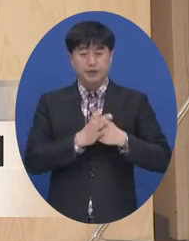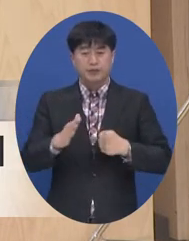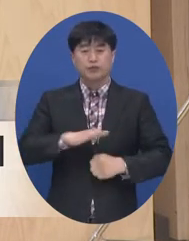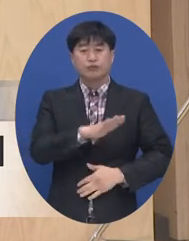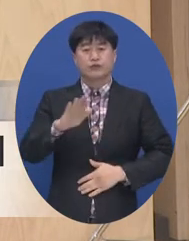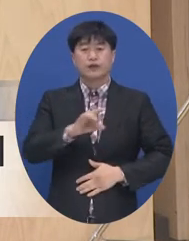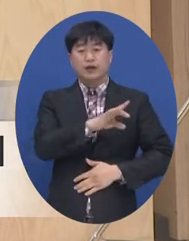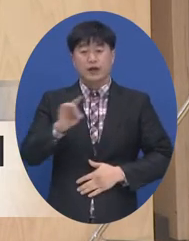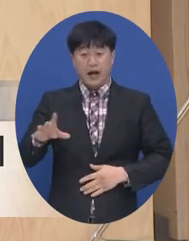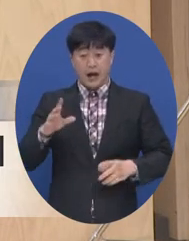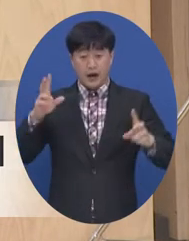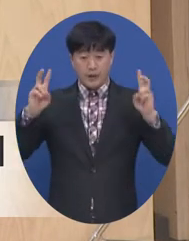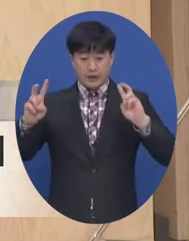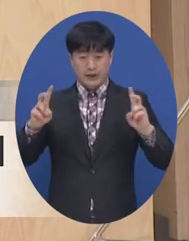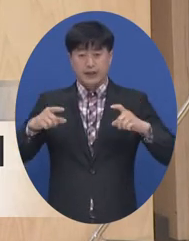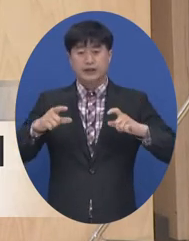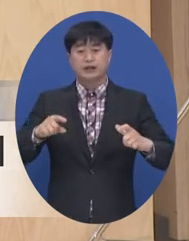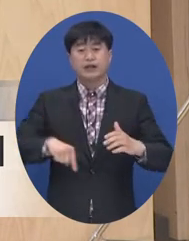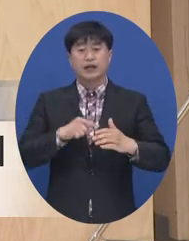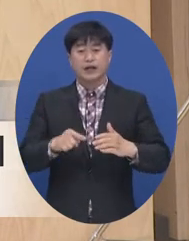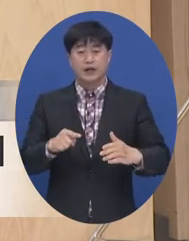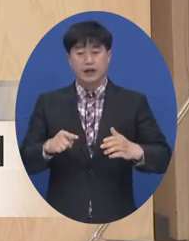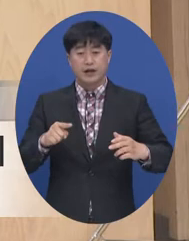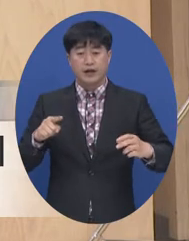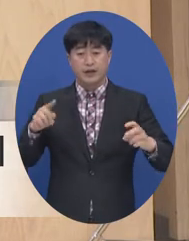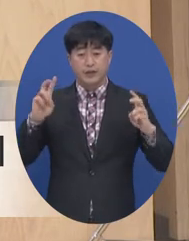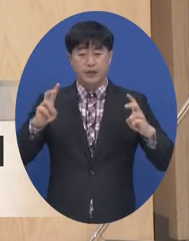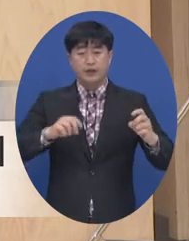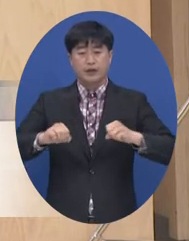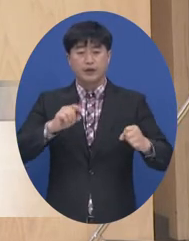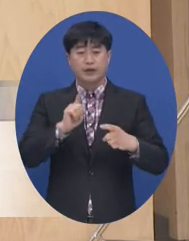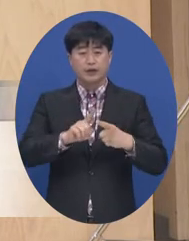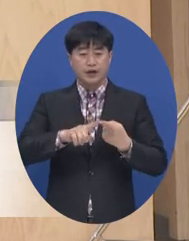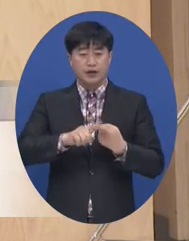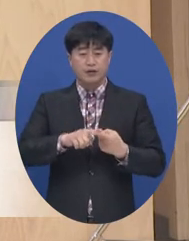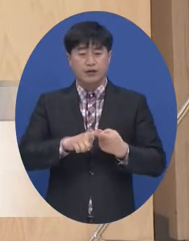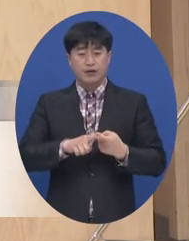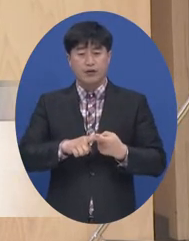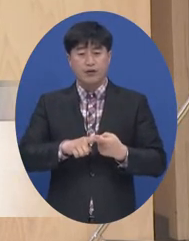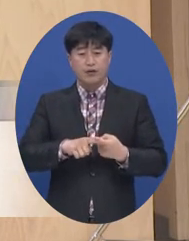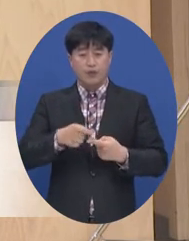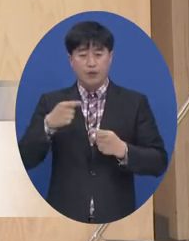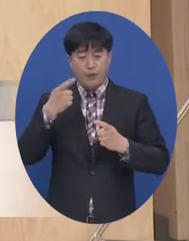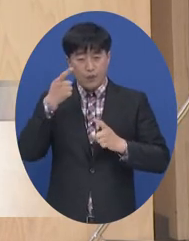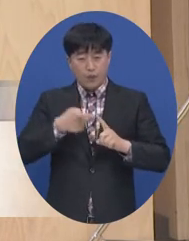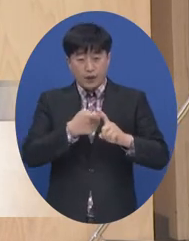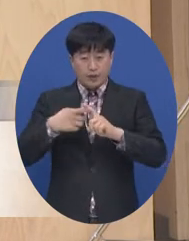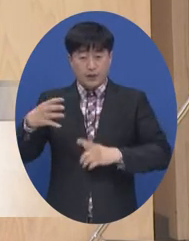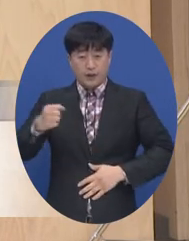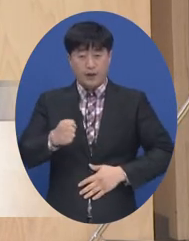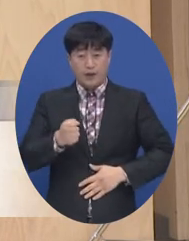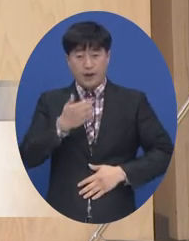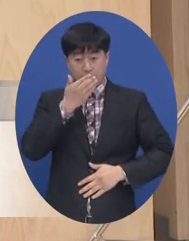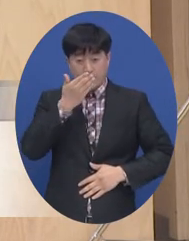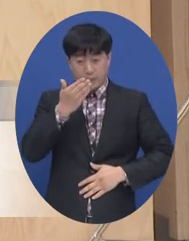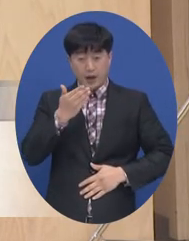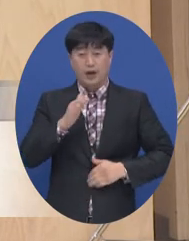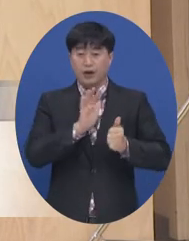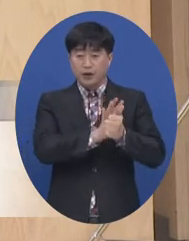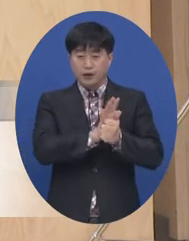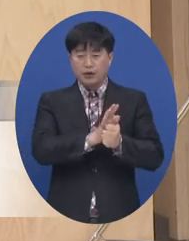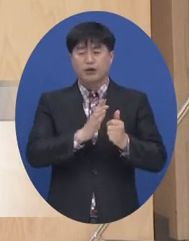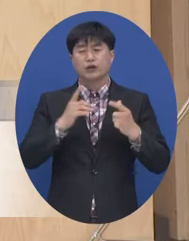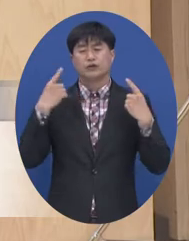때문에 우리는 각 기업들의 지역 내 기업 활동에 대해서 적극적인 관심을 갖고 또할수 있는 최선의